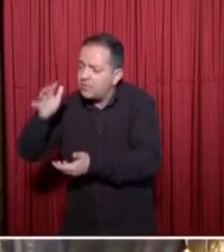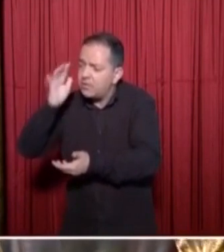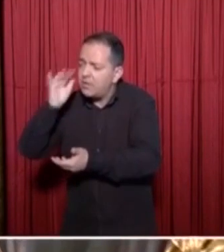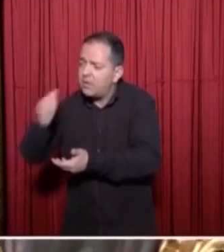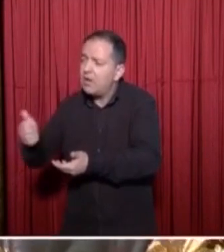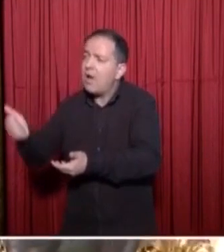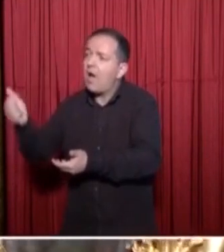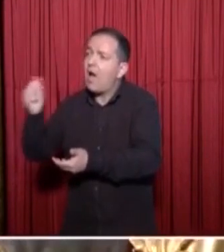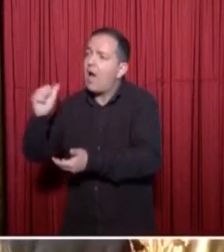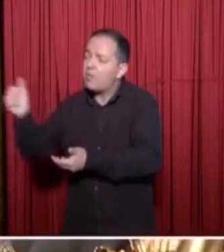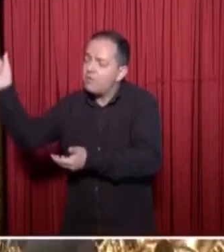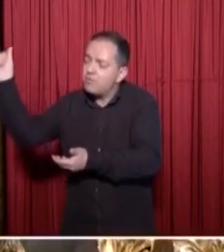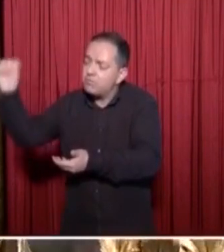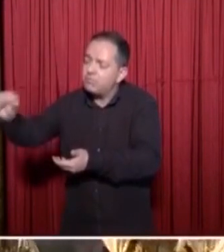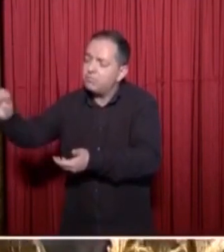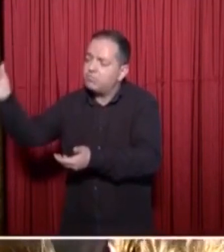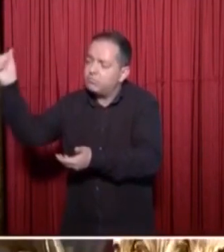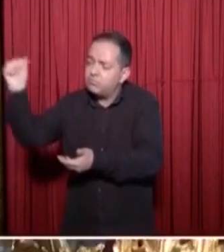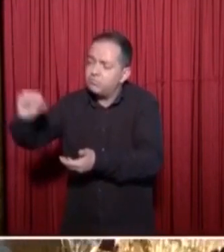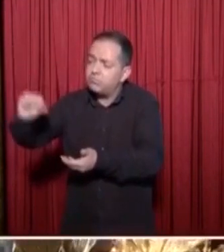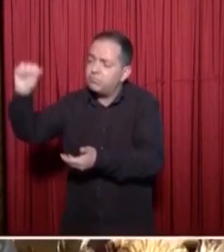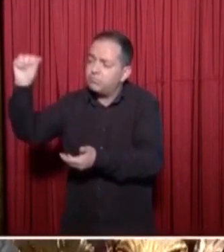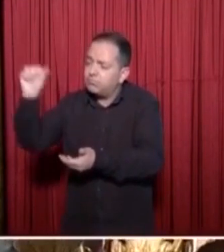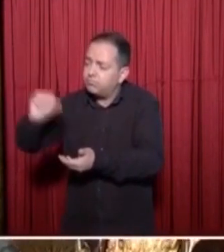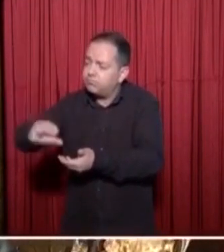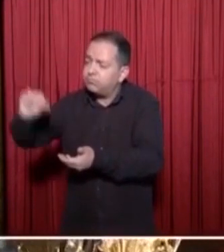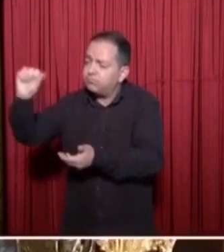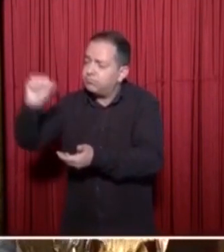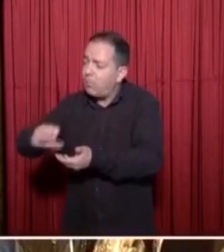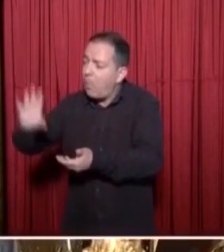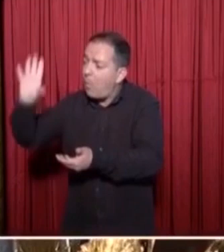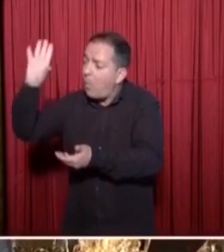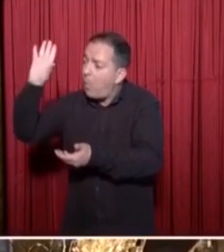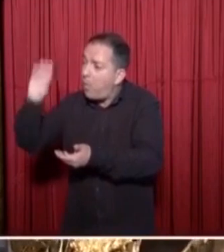συνδάκτυση και νουσα